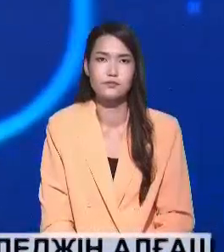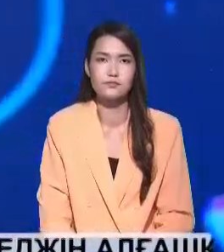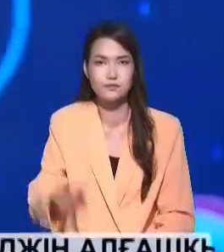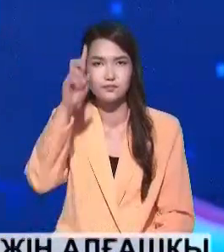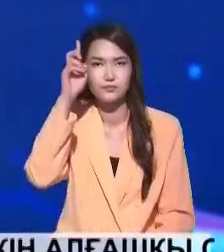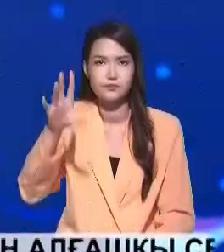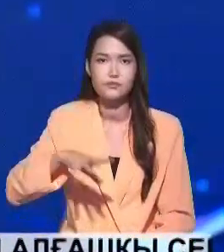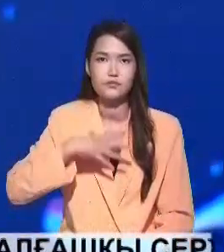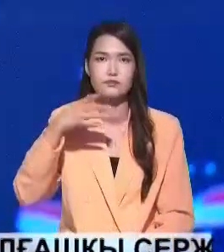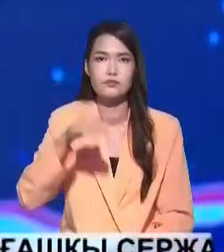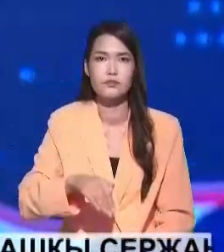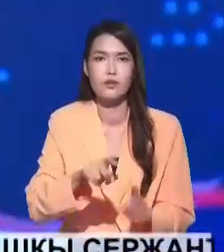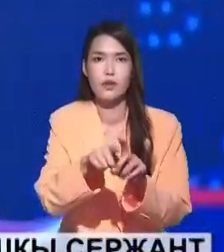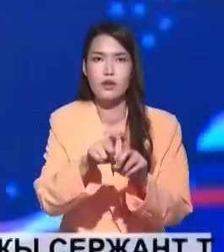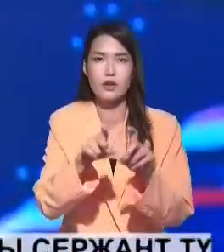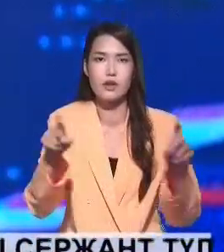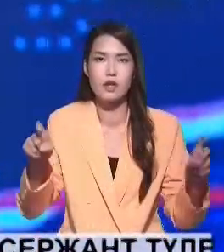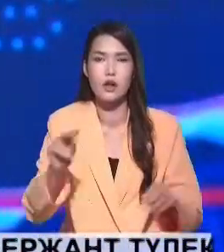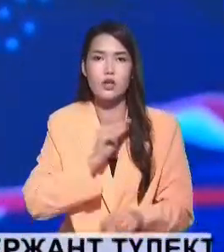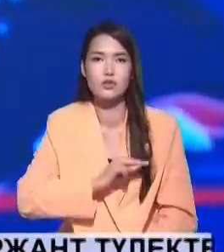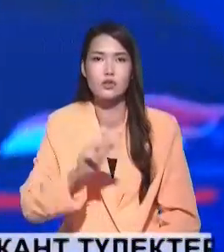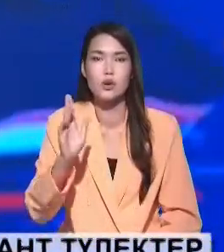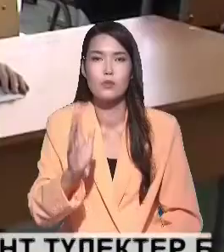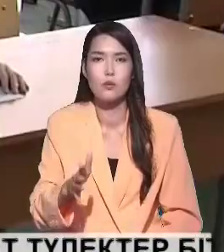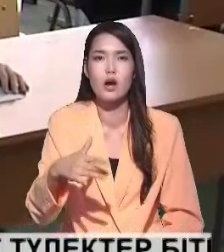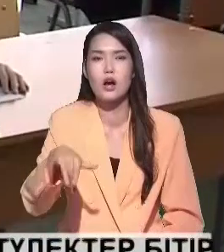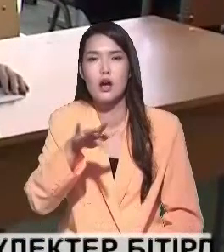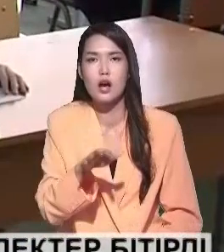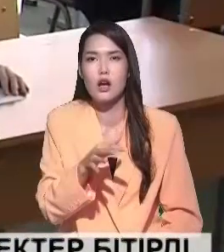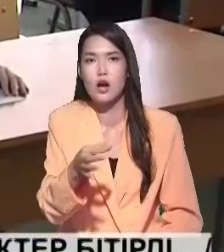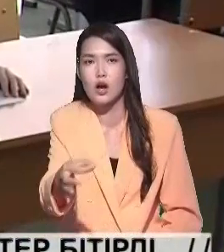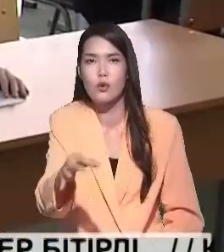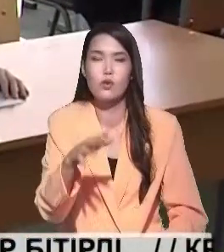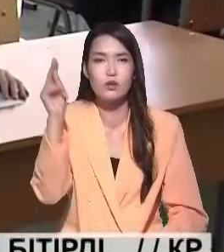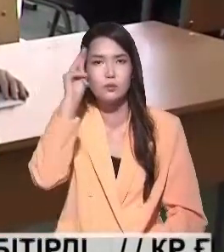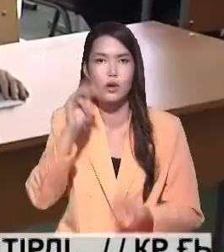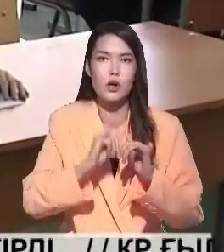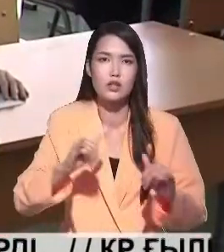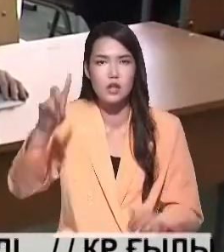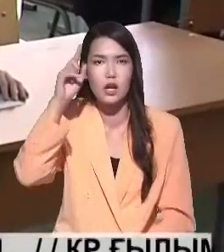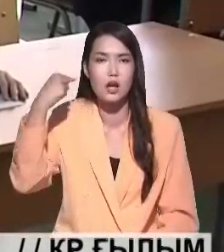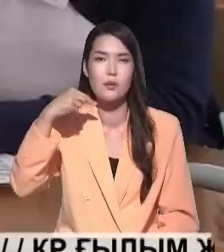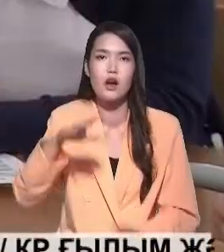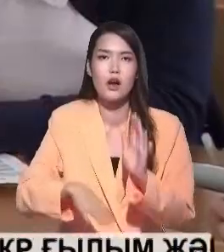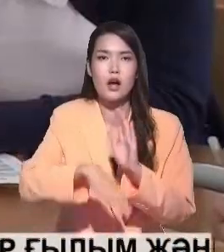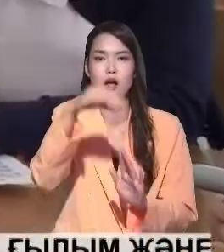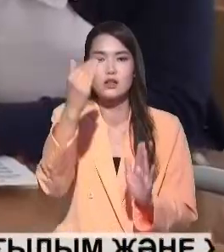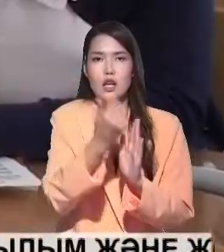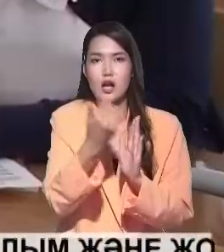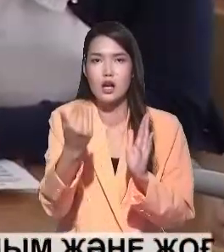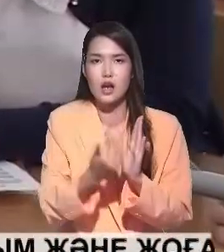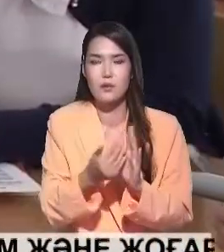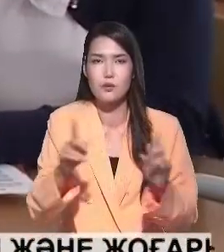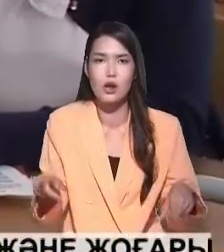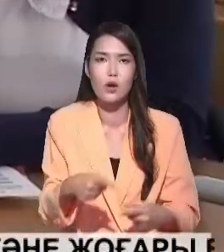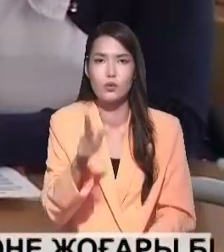Елімізде биыл мың мектеп жаңғыртылады. Шағын қалалар мен ауылдардағы білім ошақтарын жаңарту мемлекет басшысының сайлауалды бағдарламасы аясында